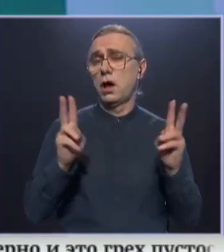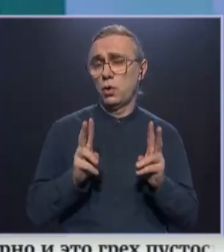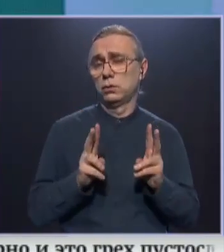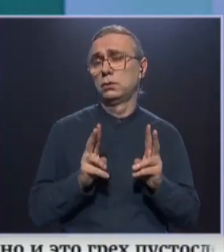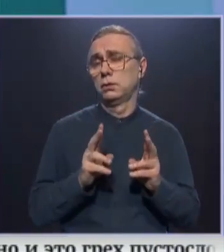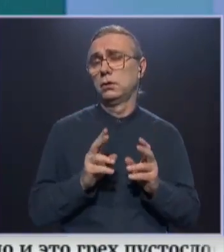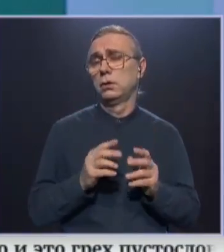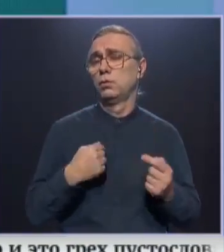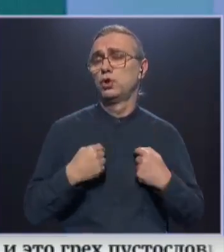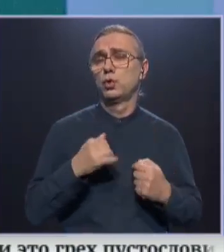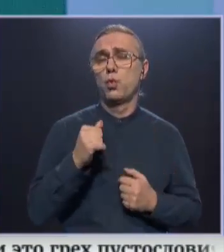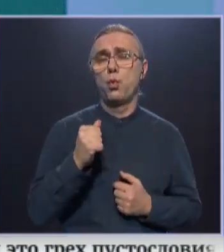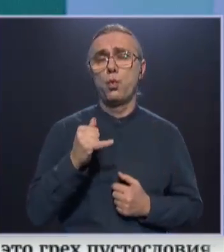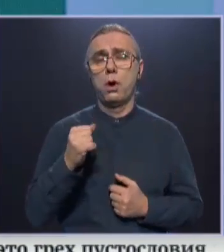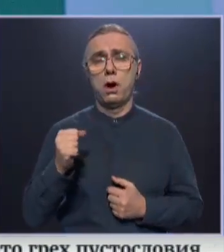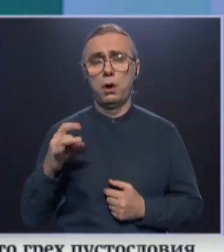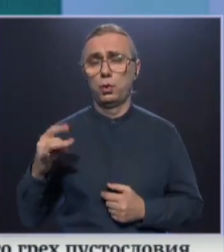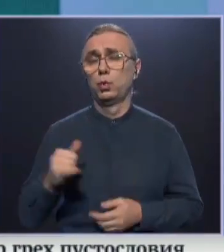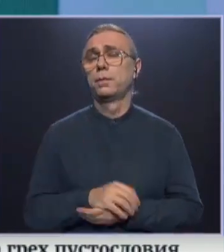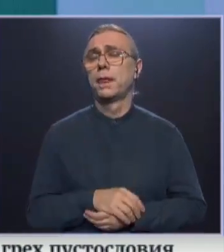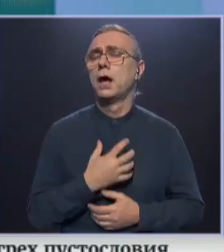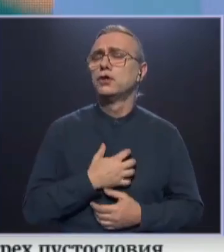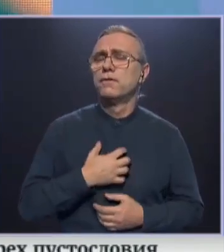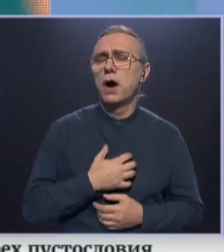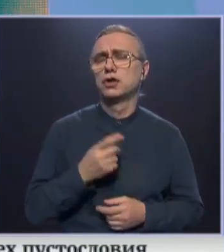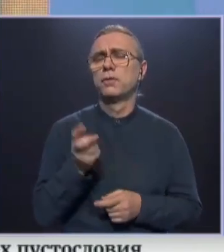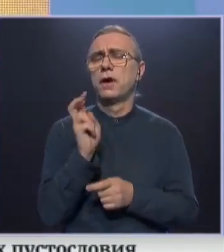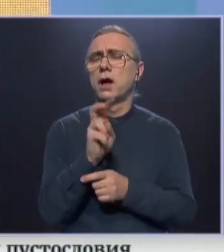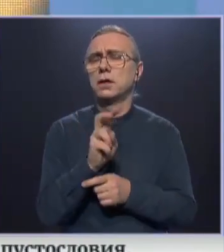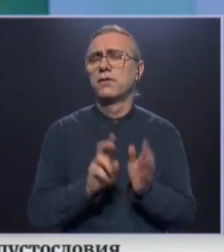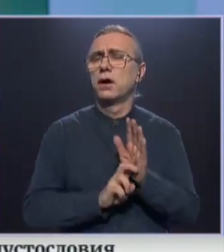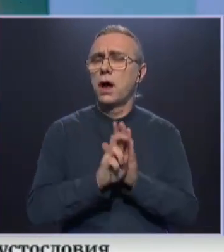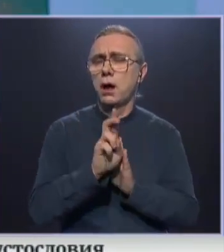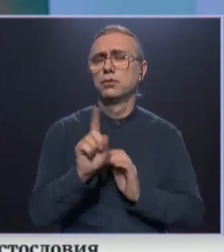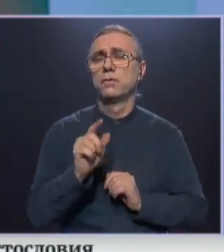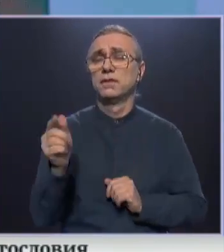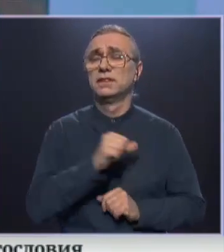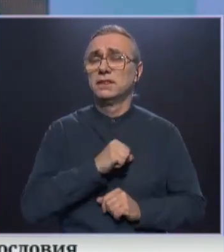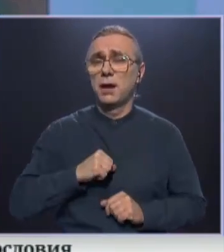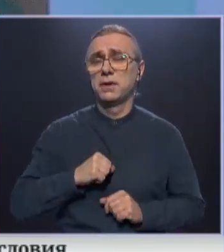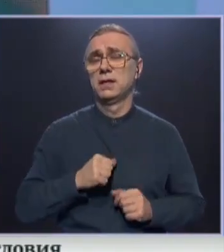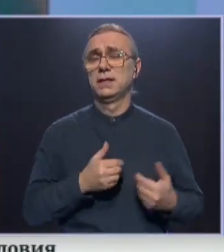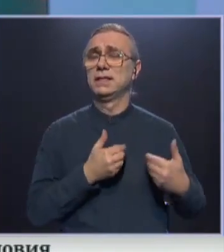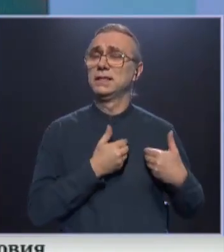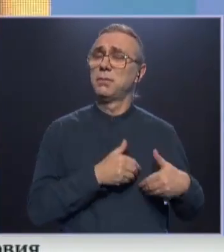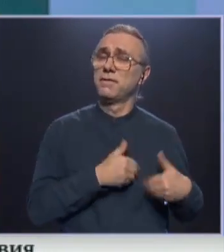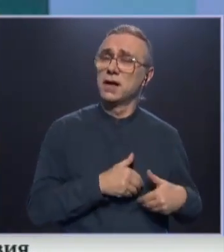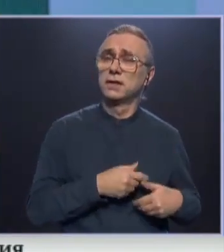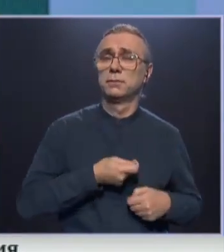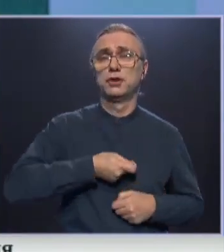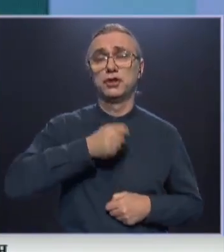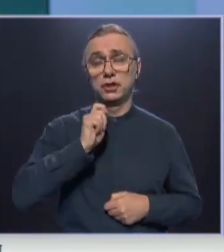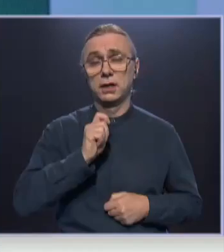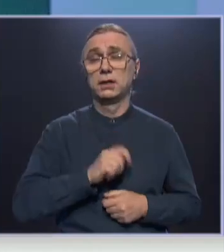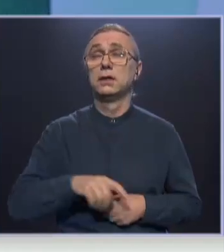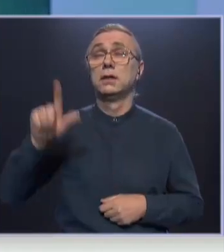храм, чтобы вы исповедовались, причащались. И, видя усердие ваше, веру